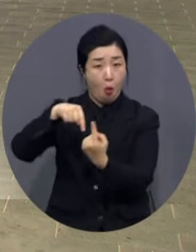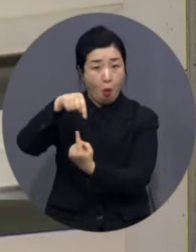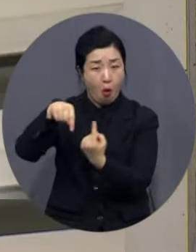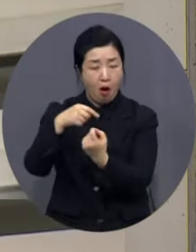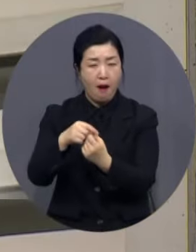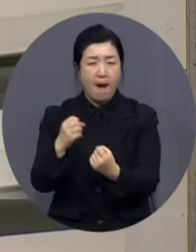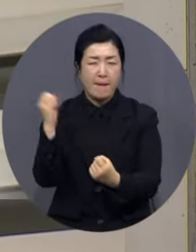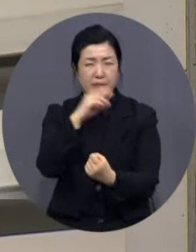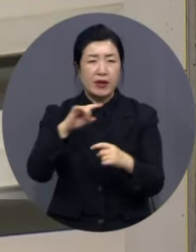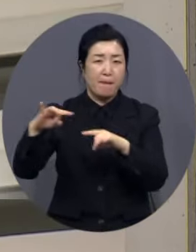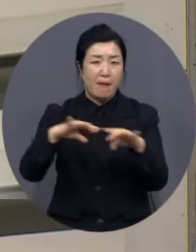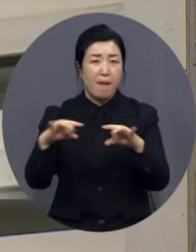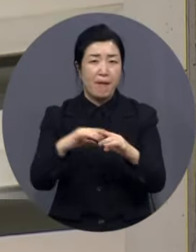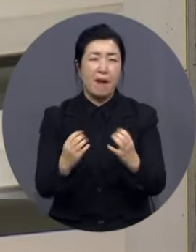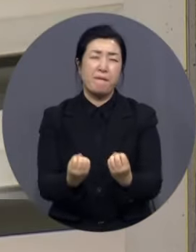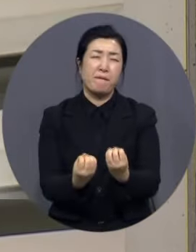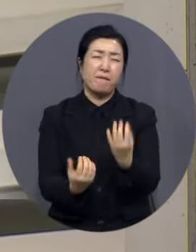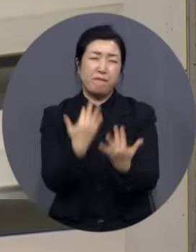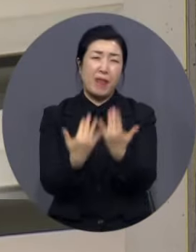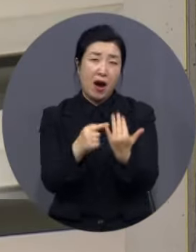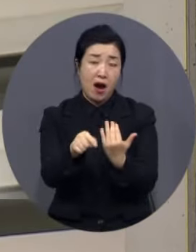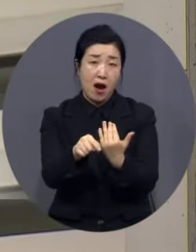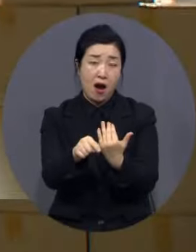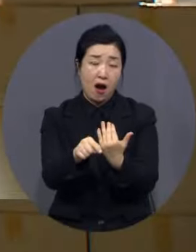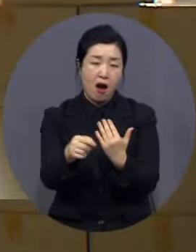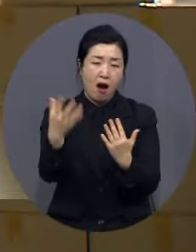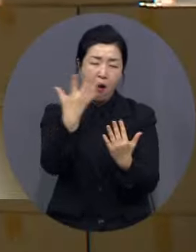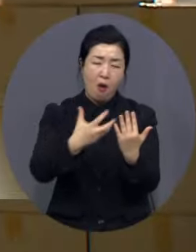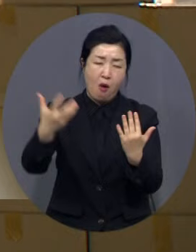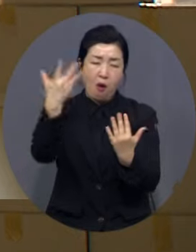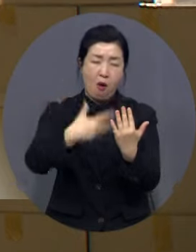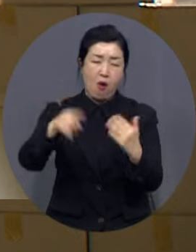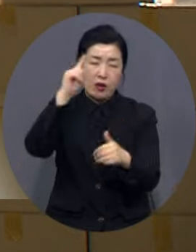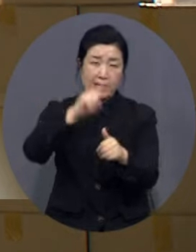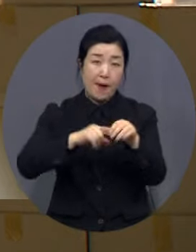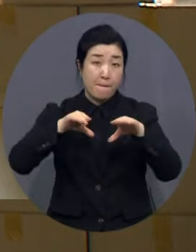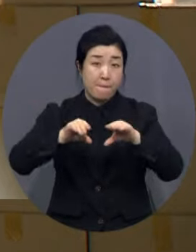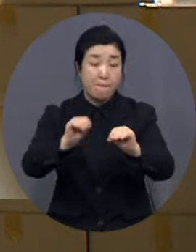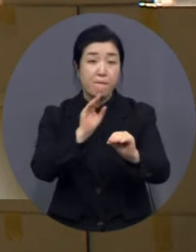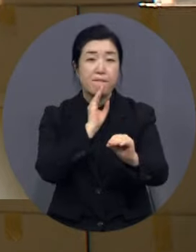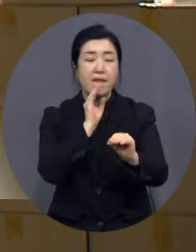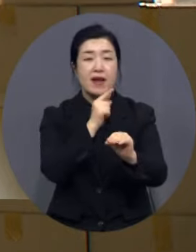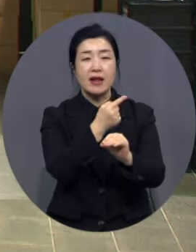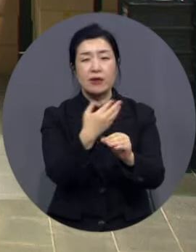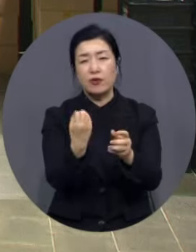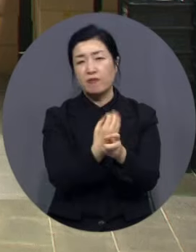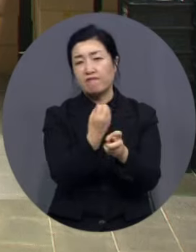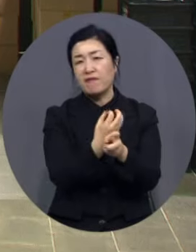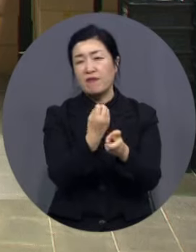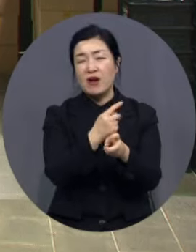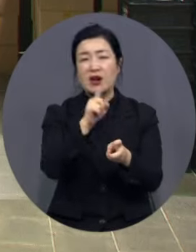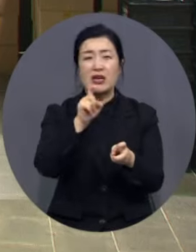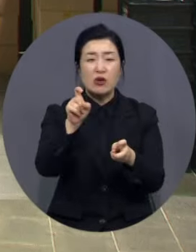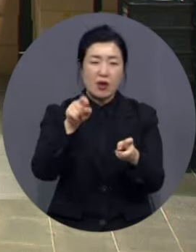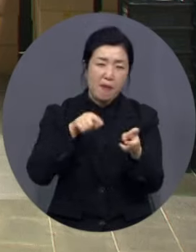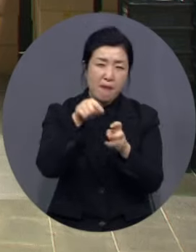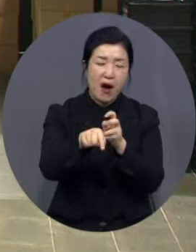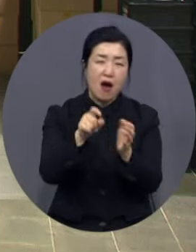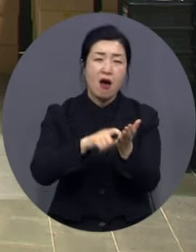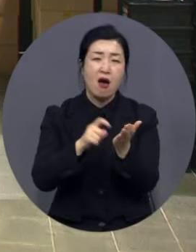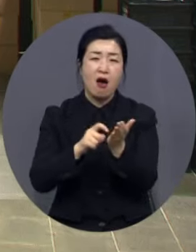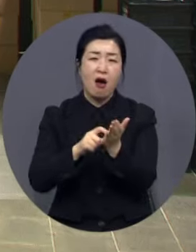전선에서 불이났습니다 불은 연기를 빼내면서 자연 소화했지만 소방차 여대가 긴급 출동하고